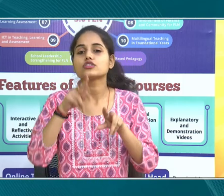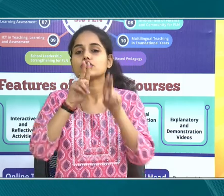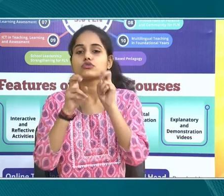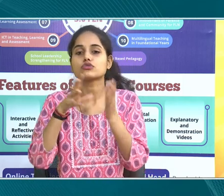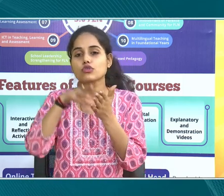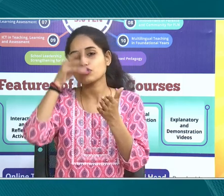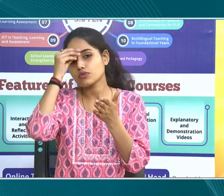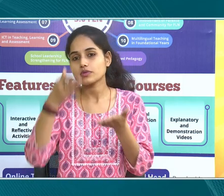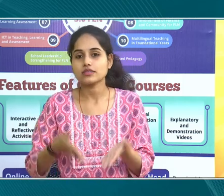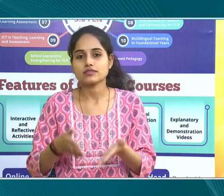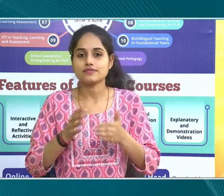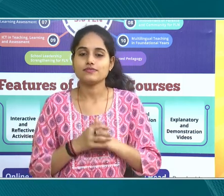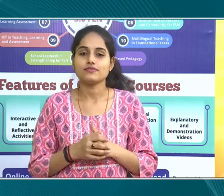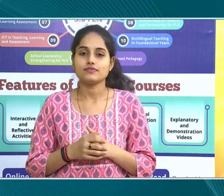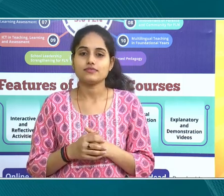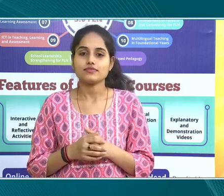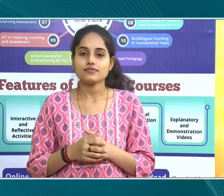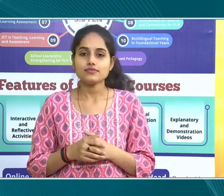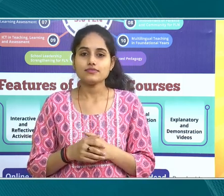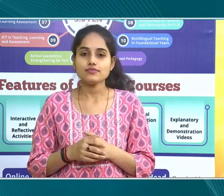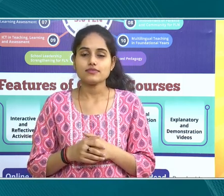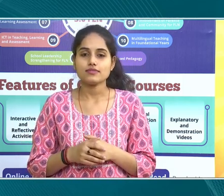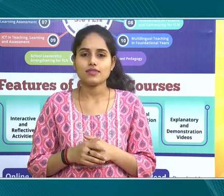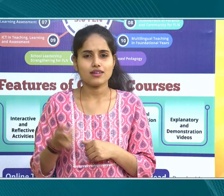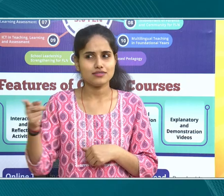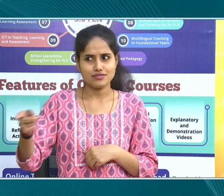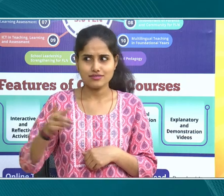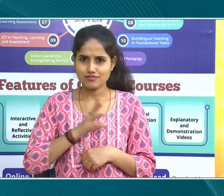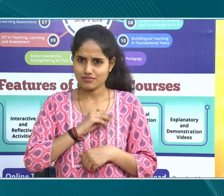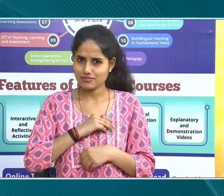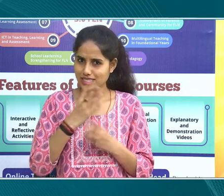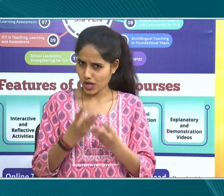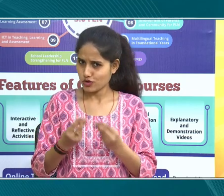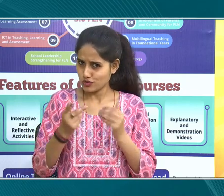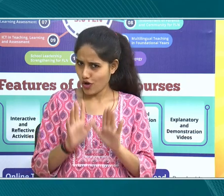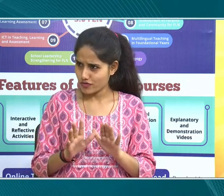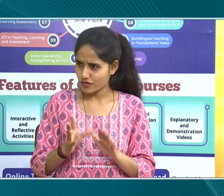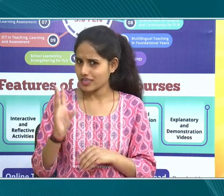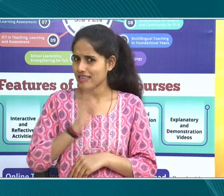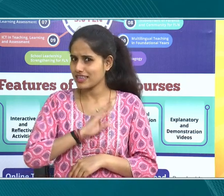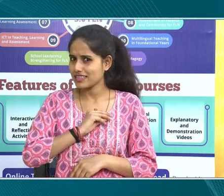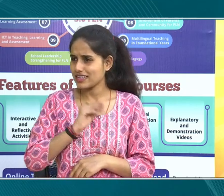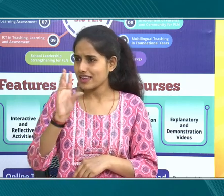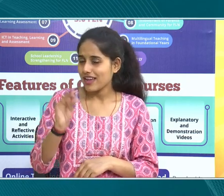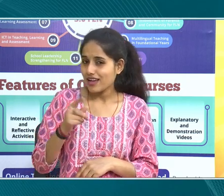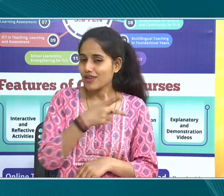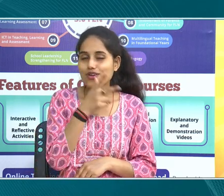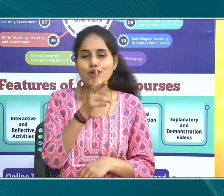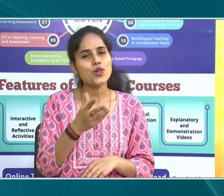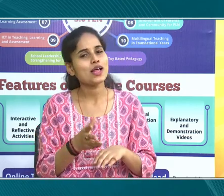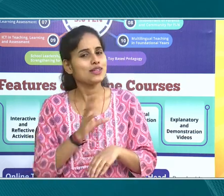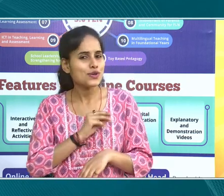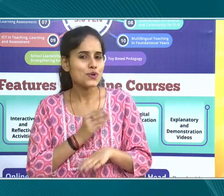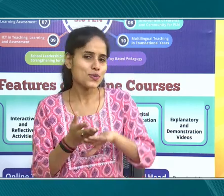आज का हमारा विषय है वो भी सीखेंगे तो अब तो आपको थोड़ा दर कम हो गया होगा ये जान के